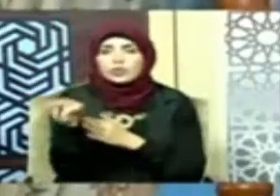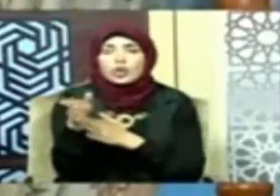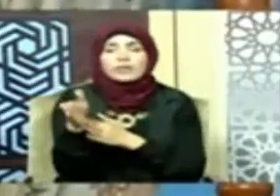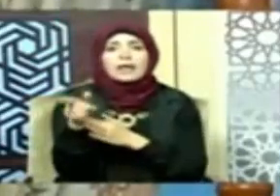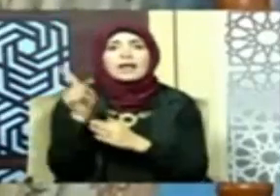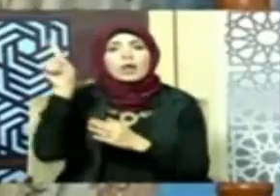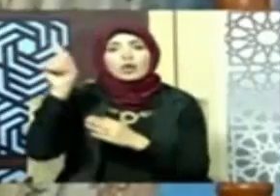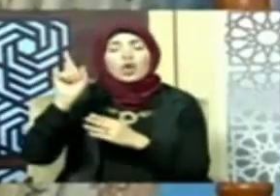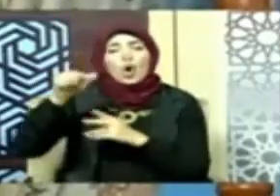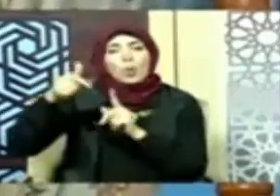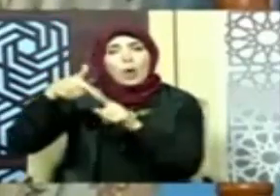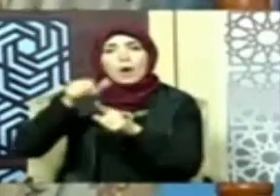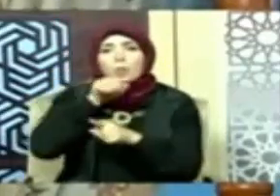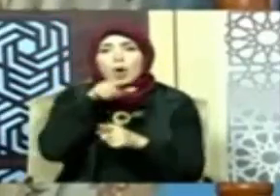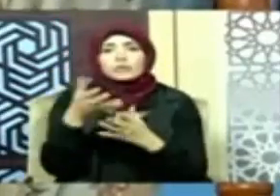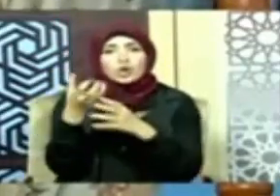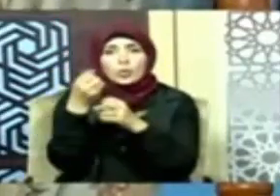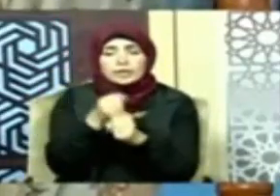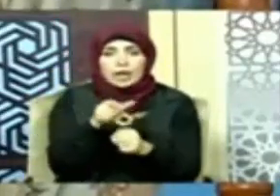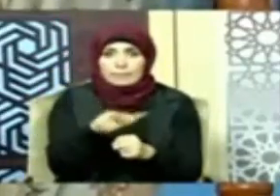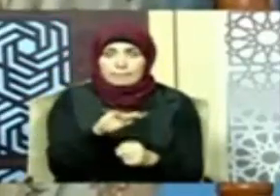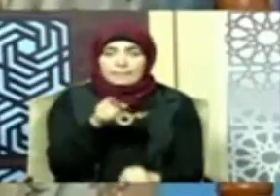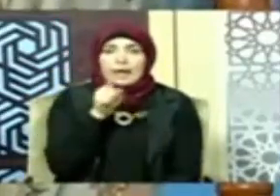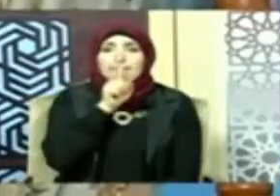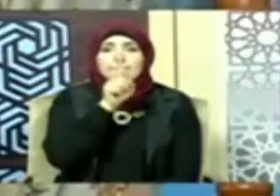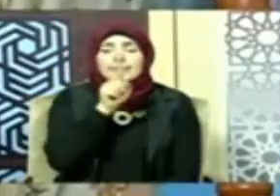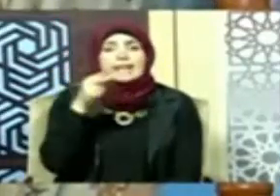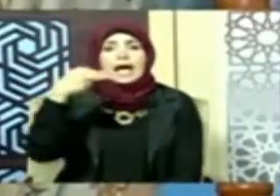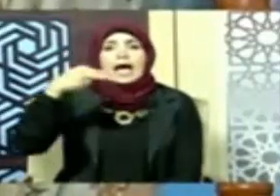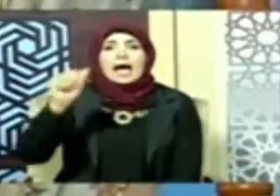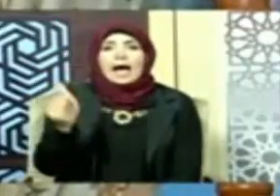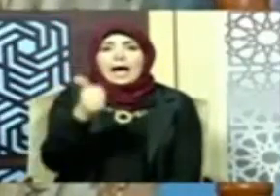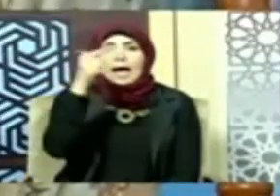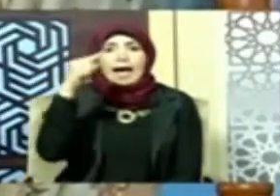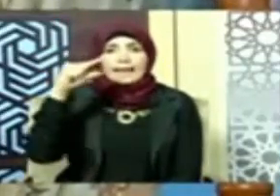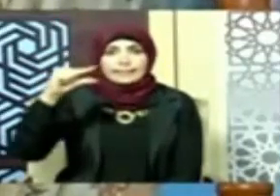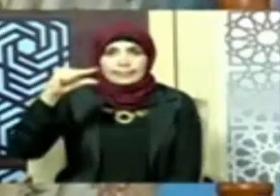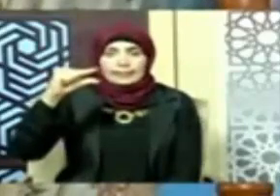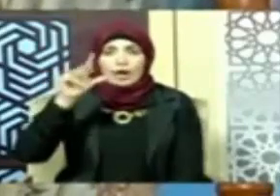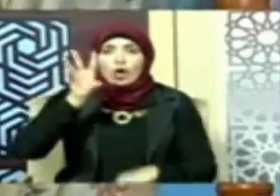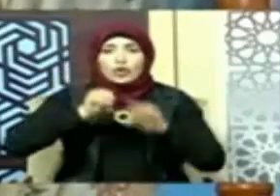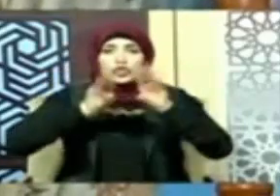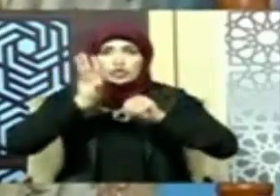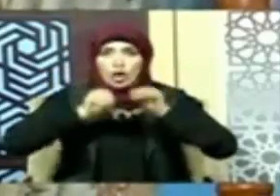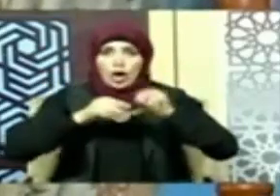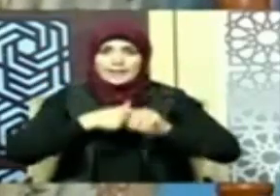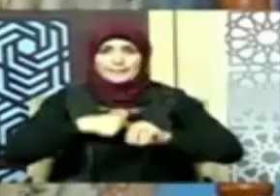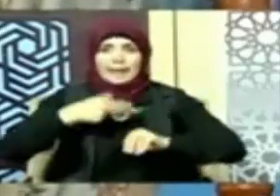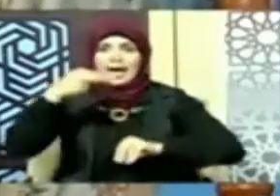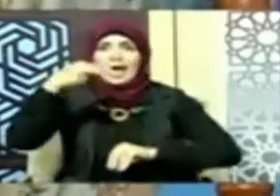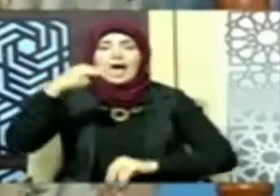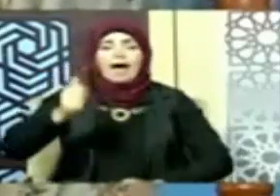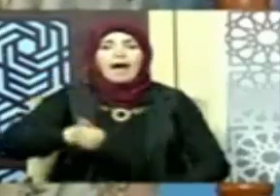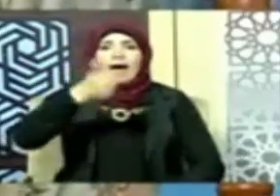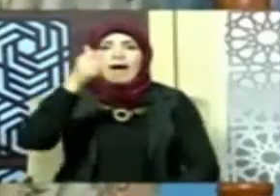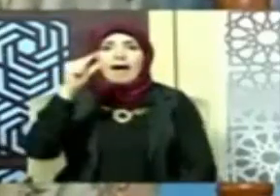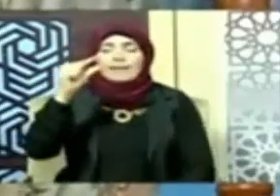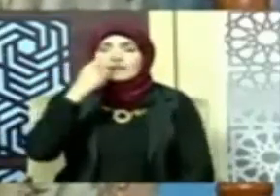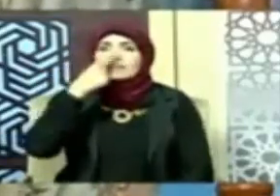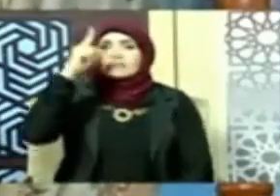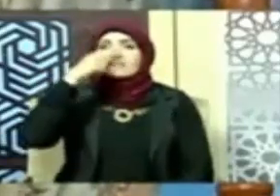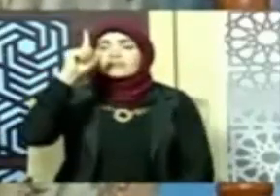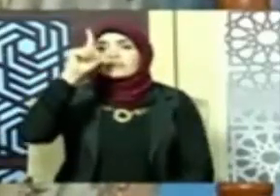ولا من الأفراد، فأما عاد فاستكبروا في الأرض بغير الحق